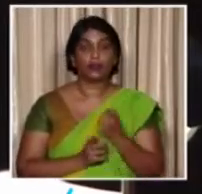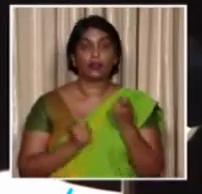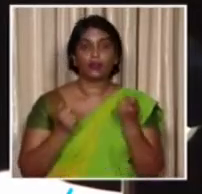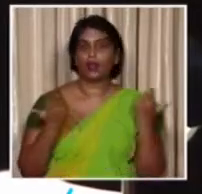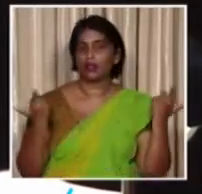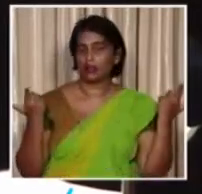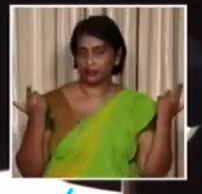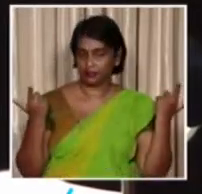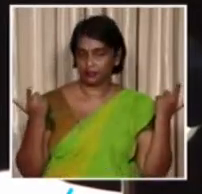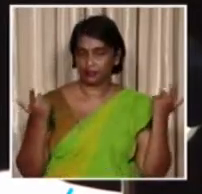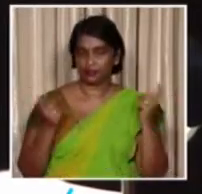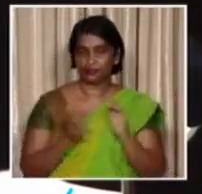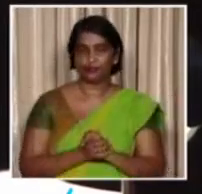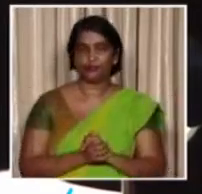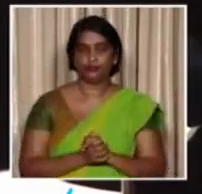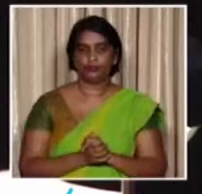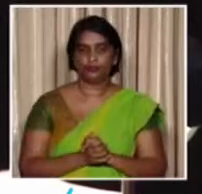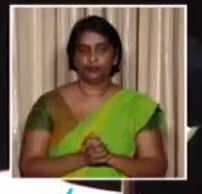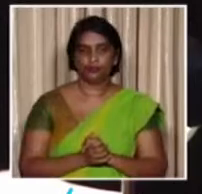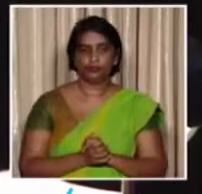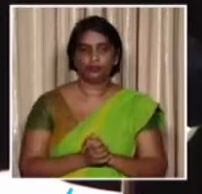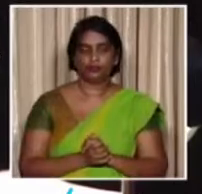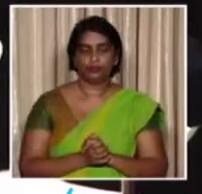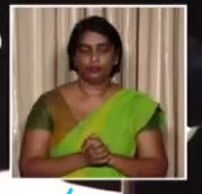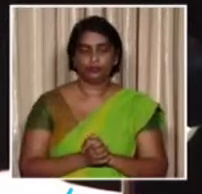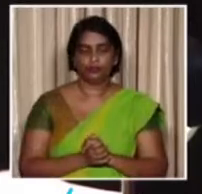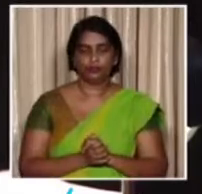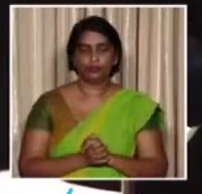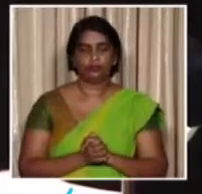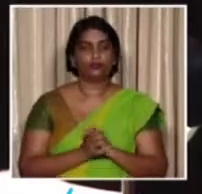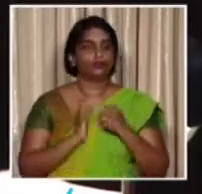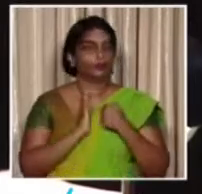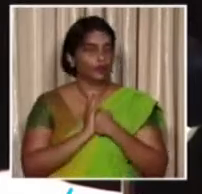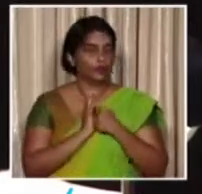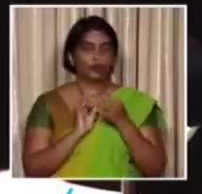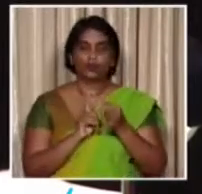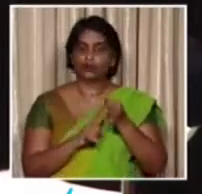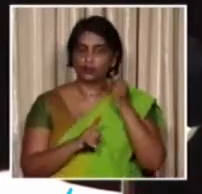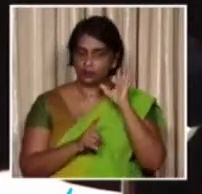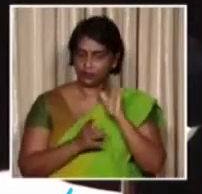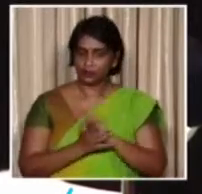කියලා ගරු සභාපතිතුමනි